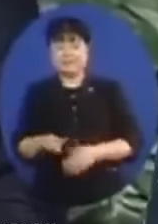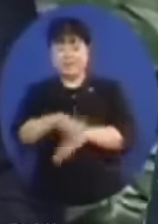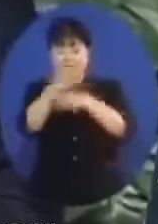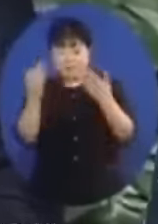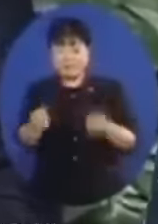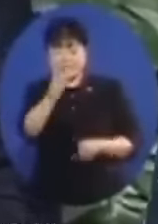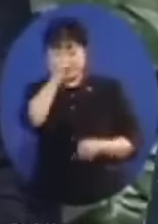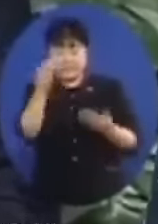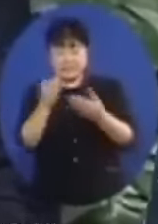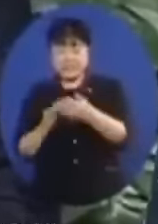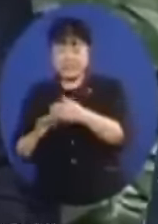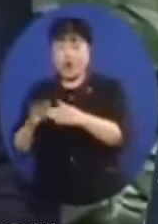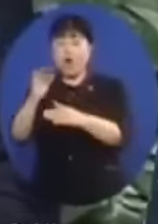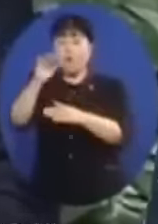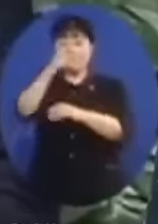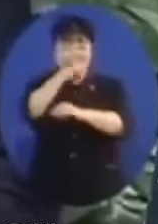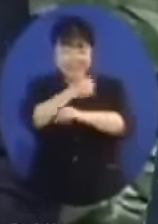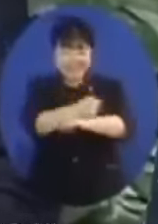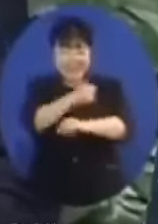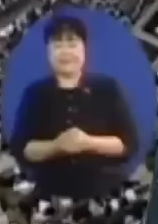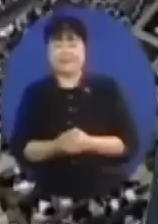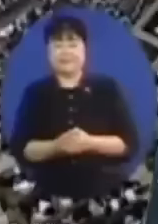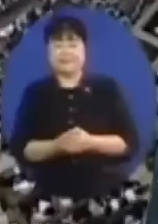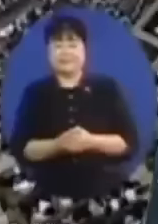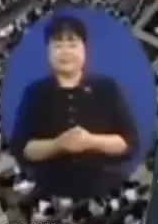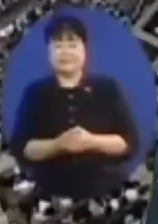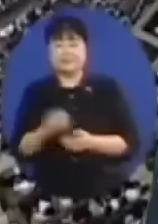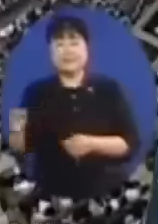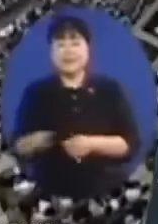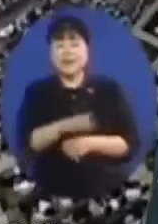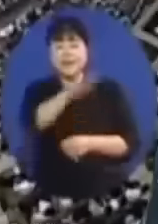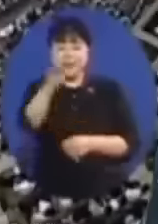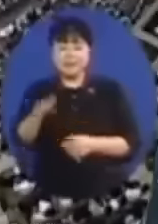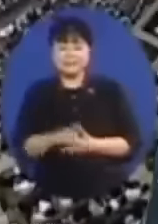모든 착한 일을 넘치게 하리 하심이라. 우리가